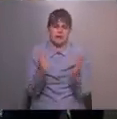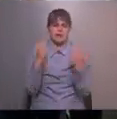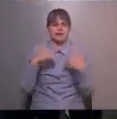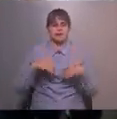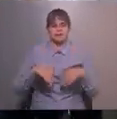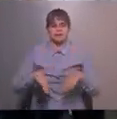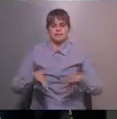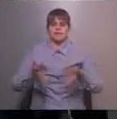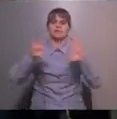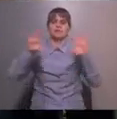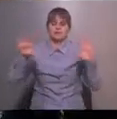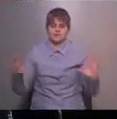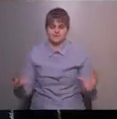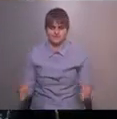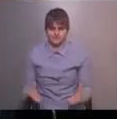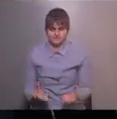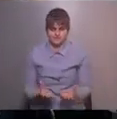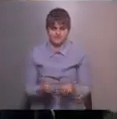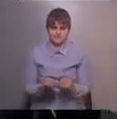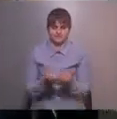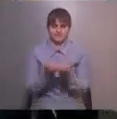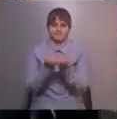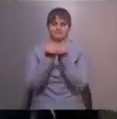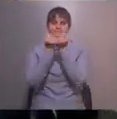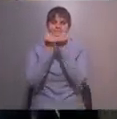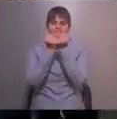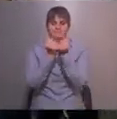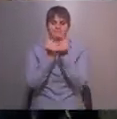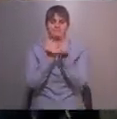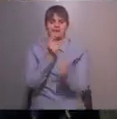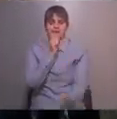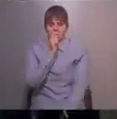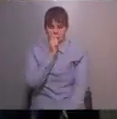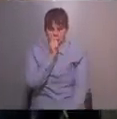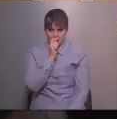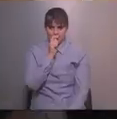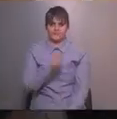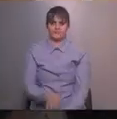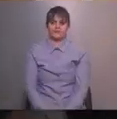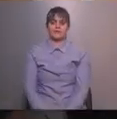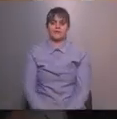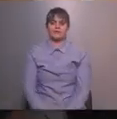deixeis cair em tentação, mas livrai-nos do mal. Amém.